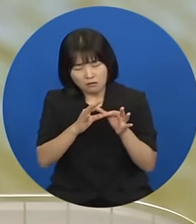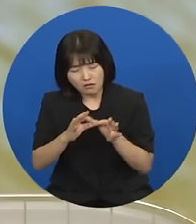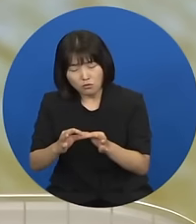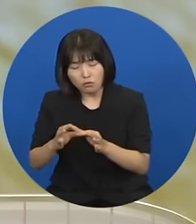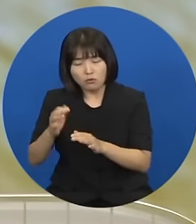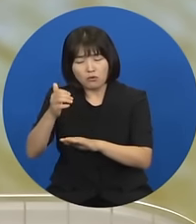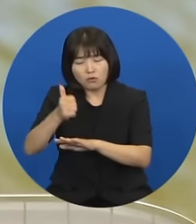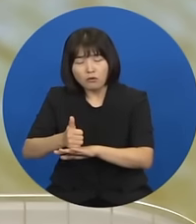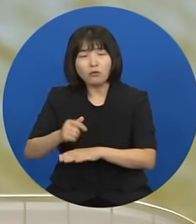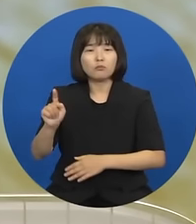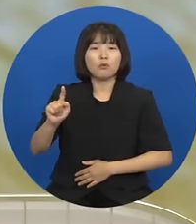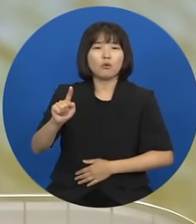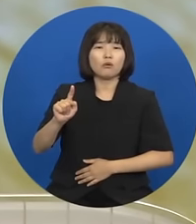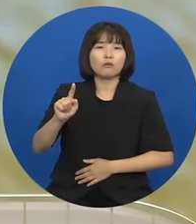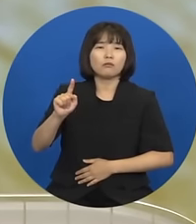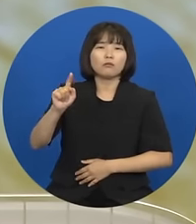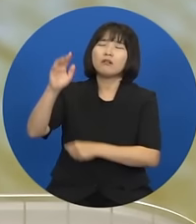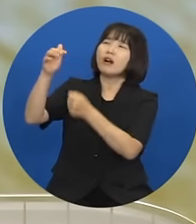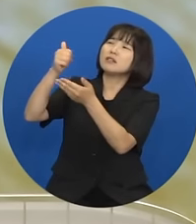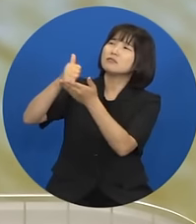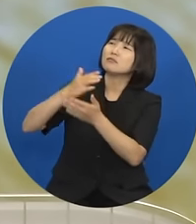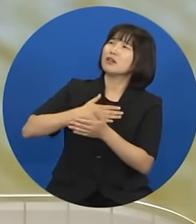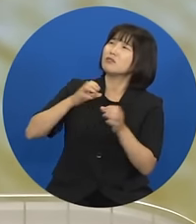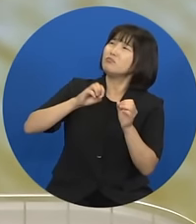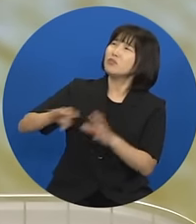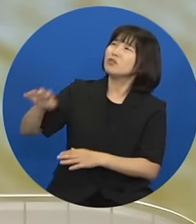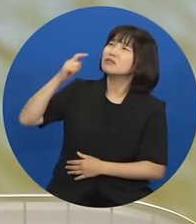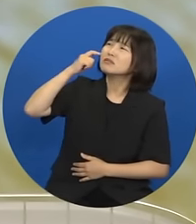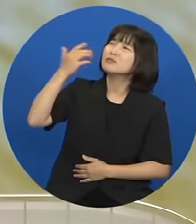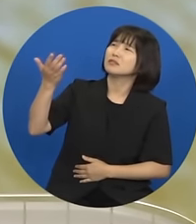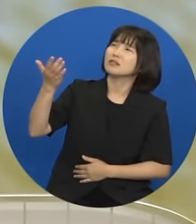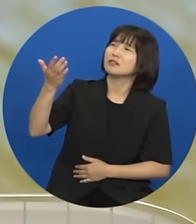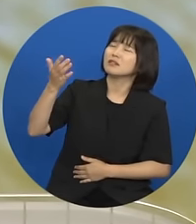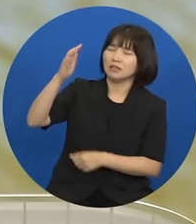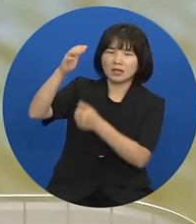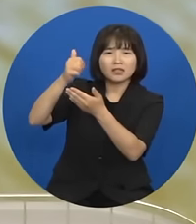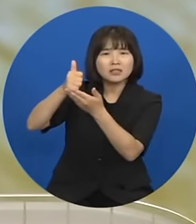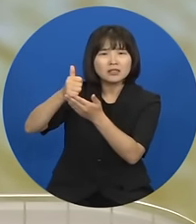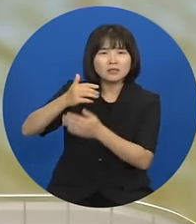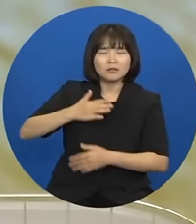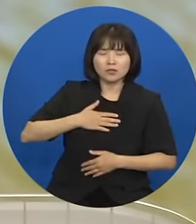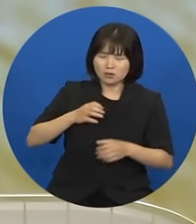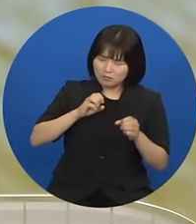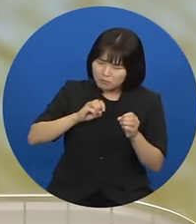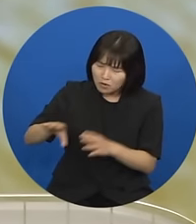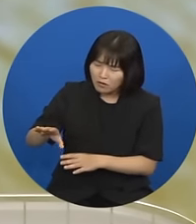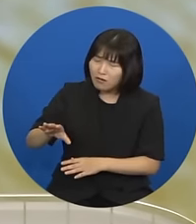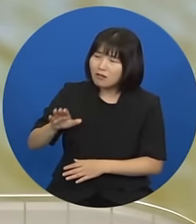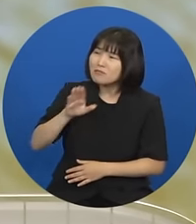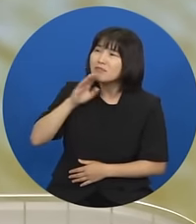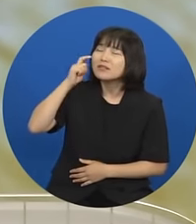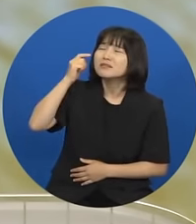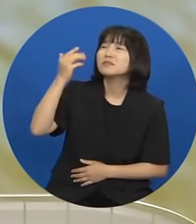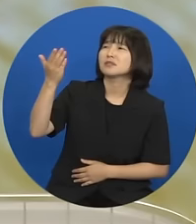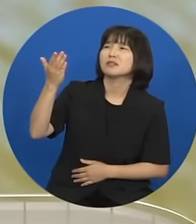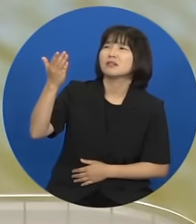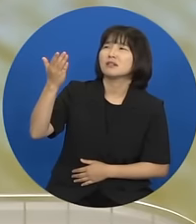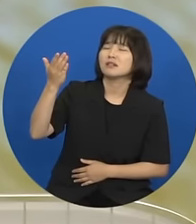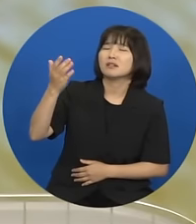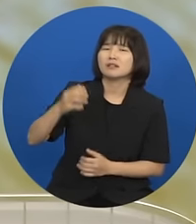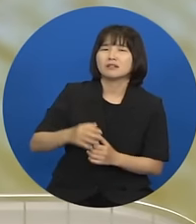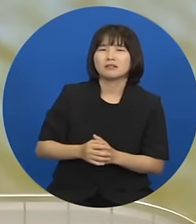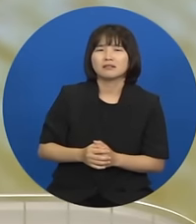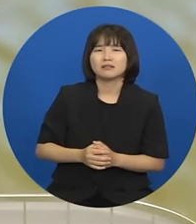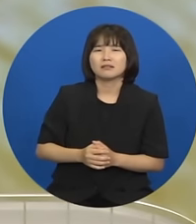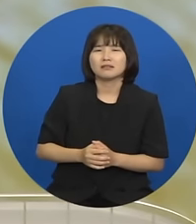나아가느냐? 하나님, 나 버리셨어요? 하나님, 저를 버리셨나요? 그렇게